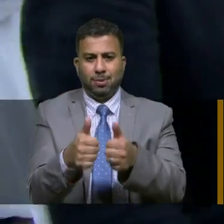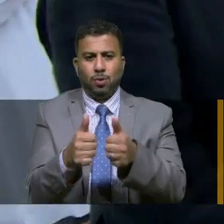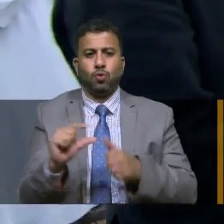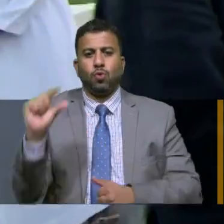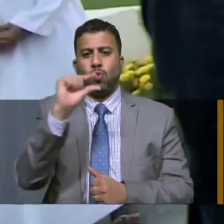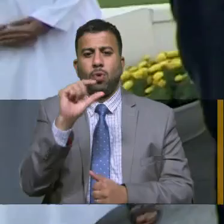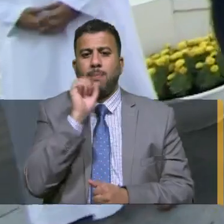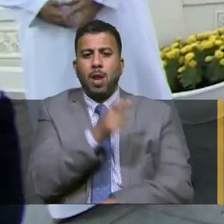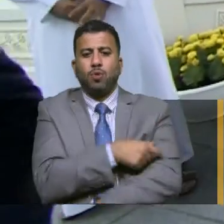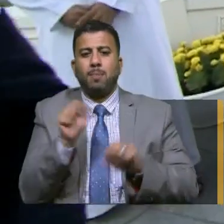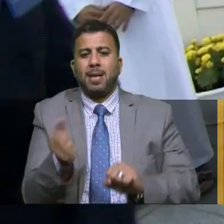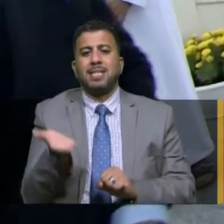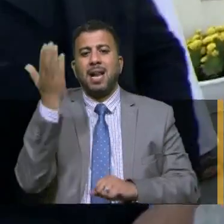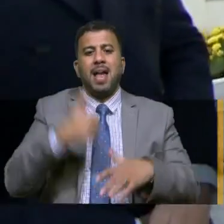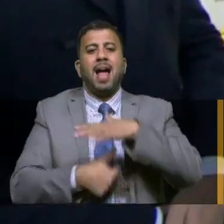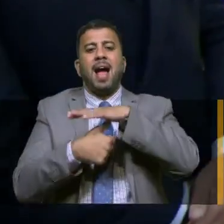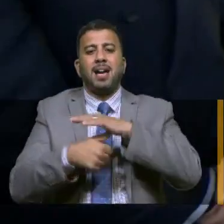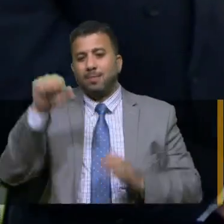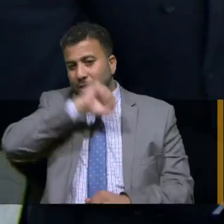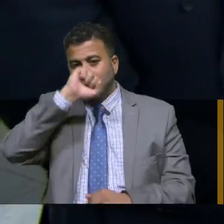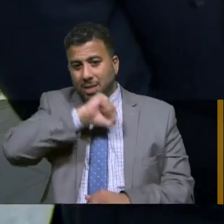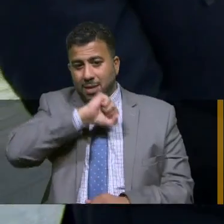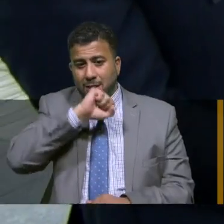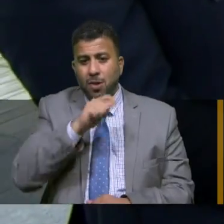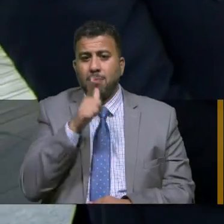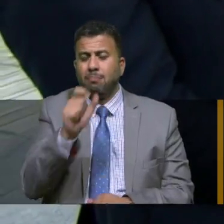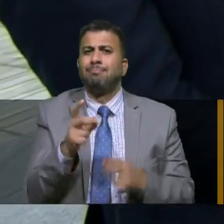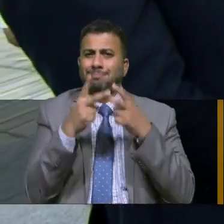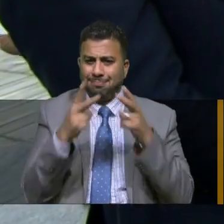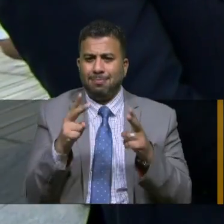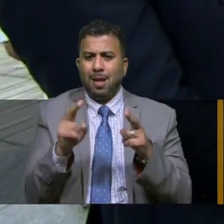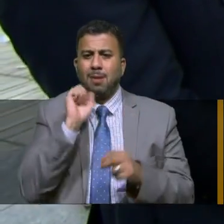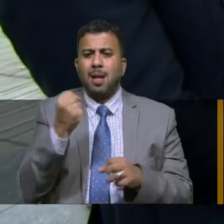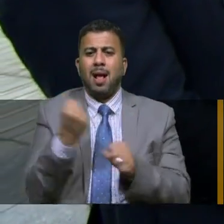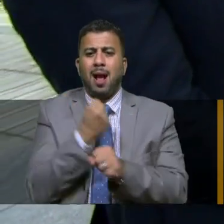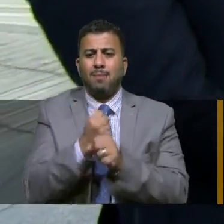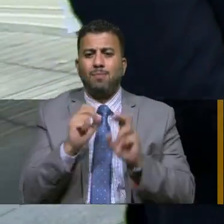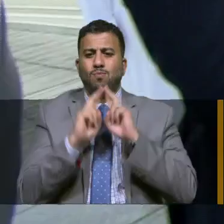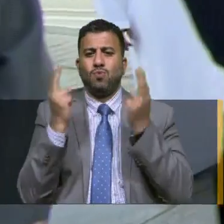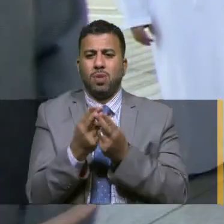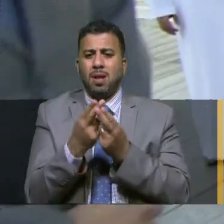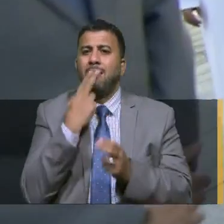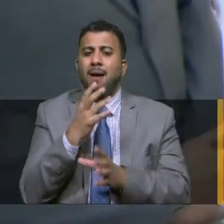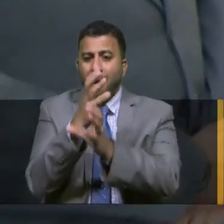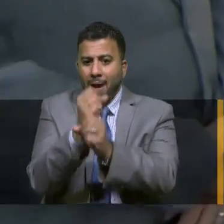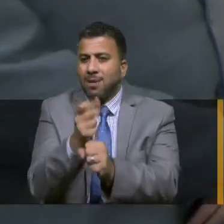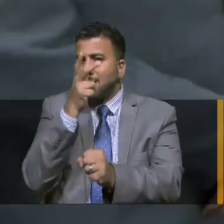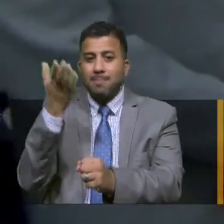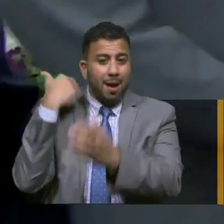القاسمي عضو المجلس الأعلى حاكم إمارة الشارقة انطلاق فعاليات أعمال مؤتمر حماية الماضي